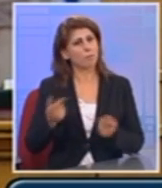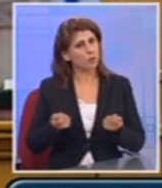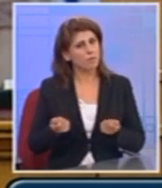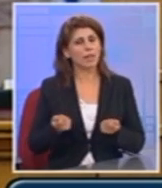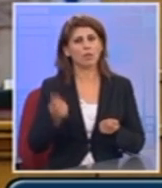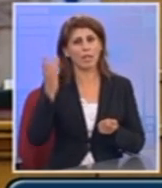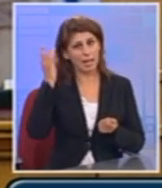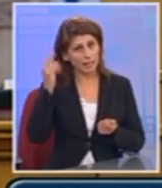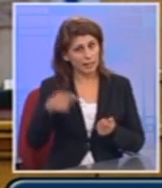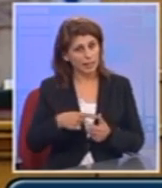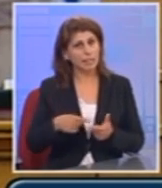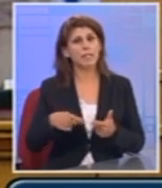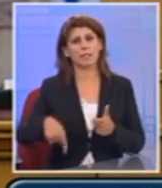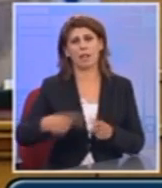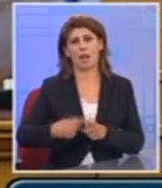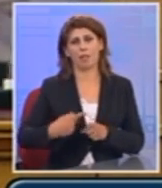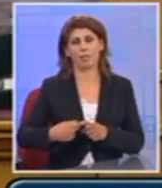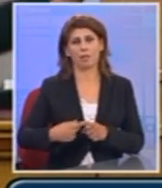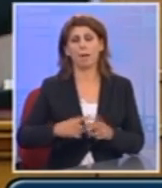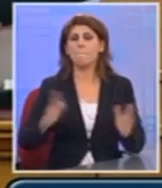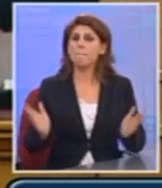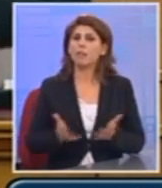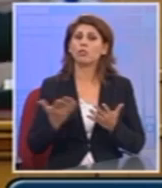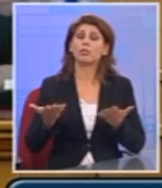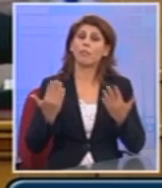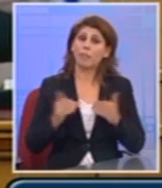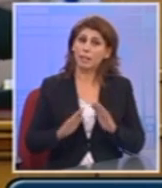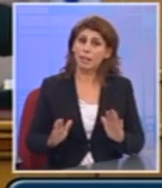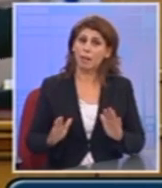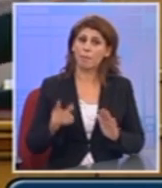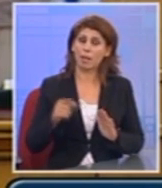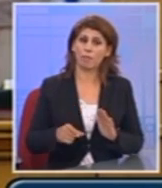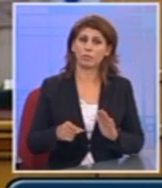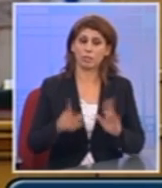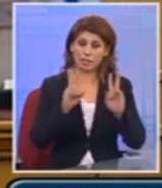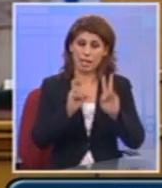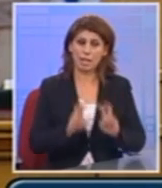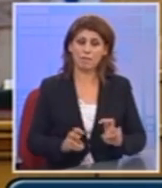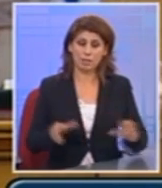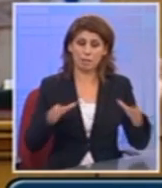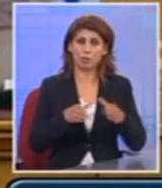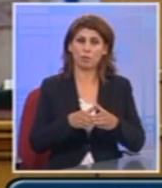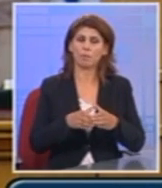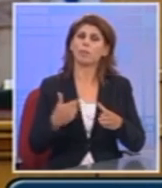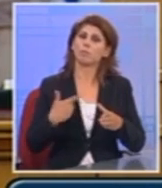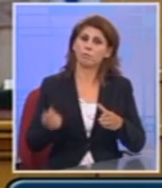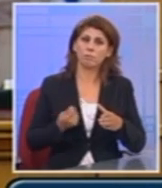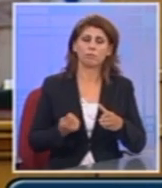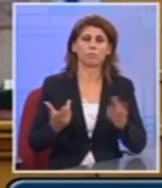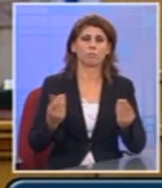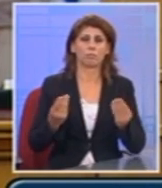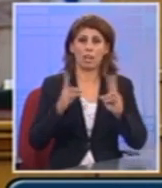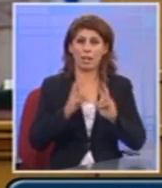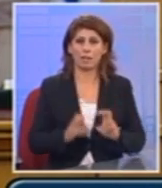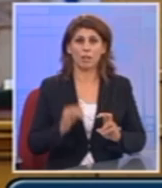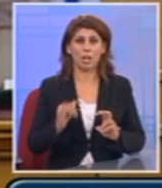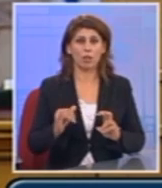αργεντινή και στην ελλάδα παρά το γεγονός ότι δεν είχαμε τέτοιου είδους εμείς ερευνητική επιτροπή κάναμε διάφορες έρευνες